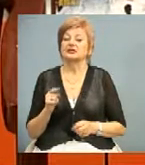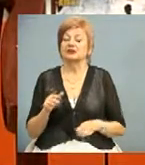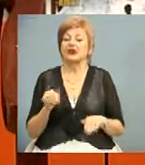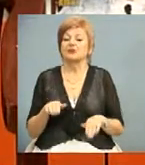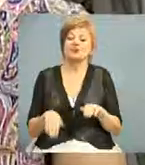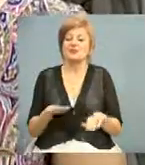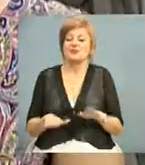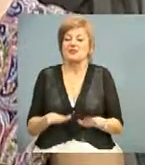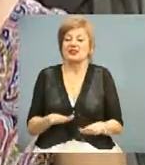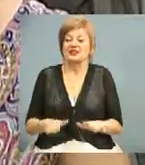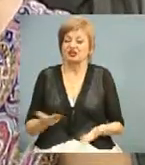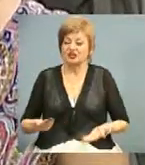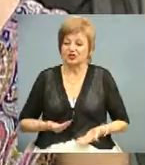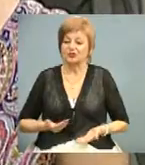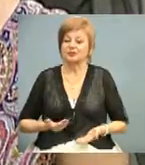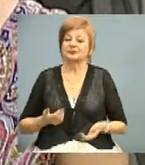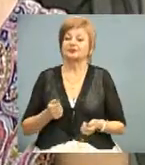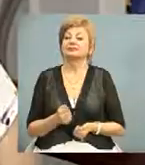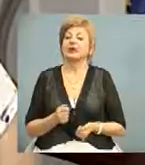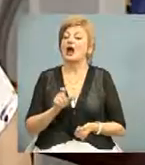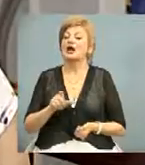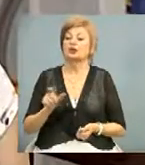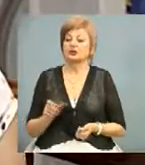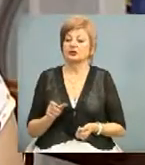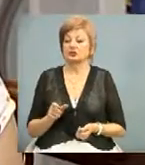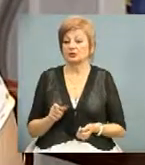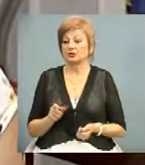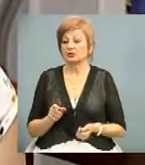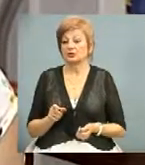живуть в Антарктиді. А люди? Ну,